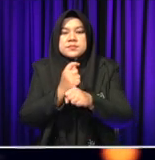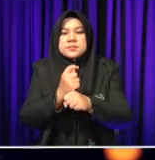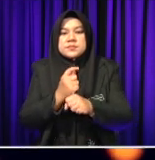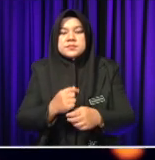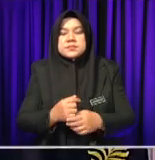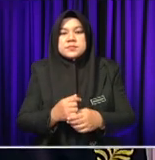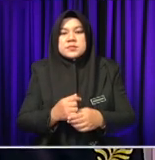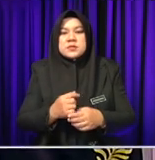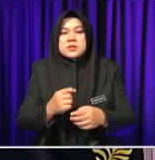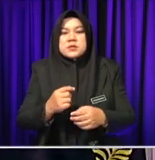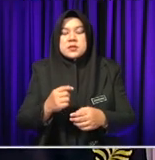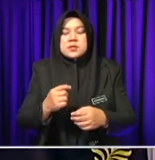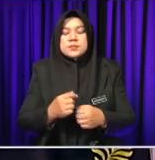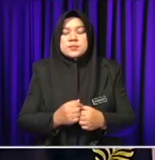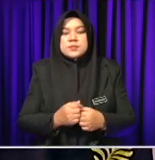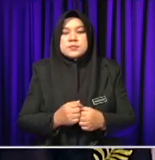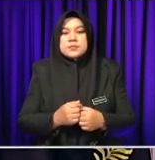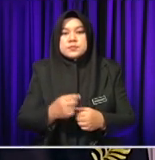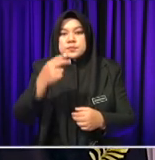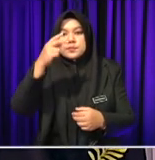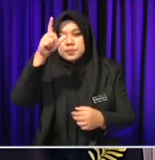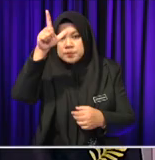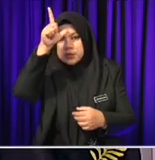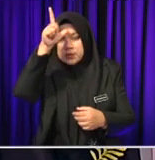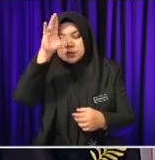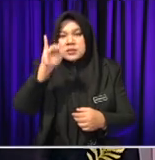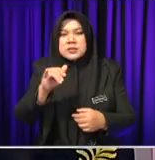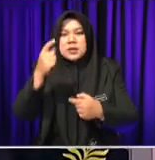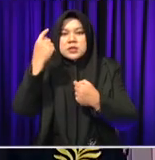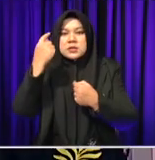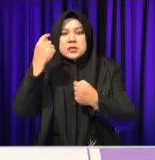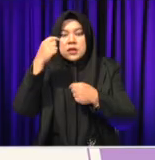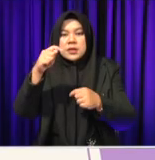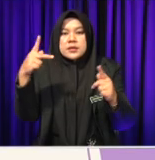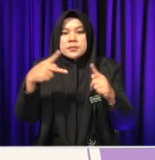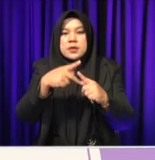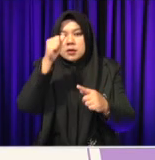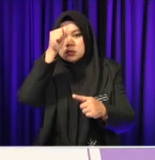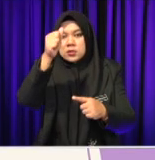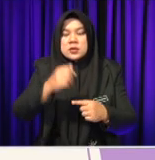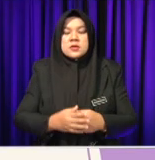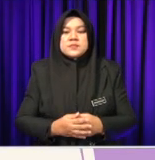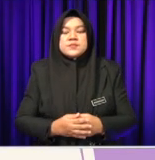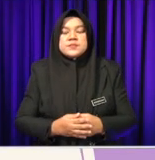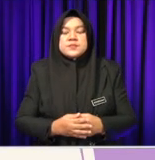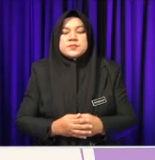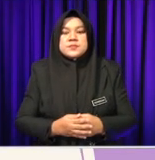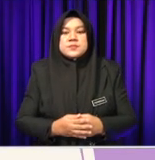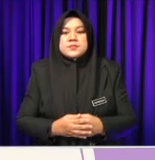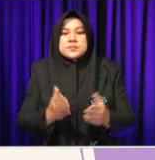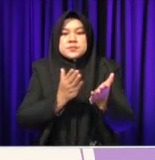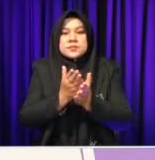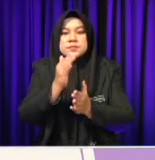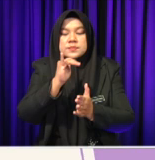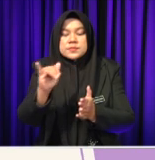pemuda yang hidupnya taat beribadah kepada Allah tadi p yang pertama pemimpin yang adil p yang kedua pemuda yang hidupnya taat beribadah okey seterusnya